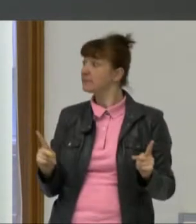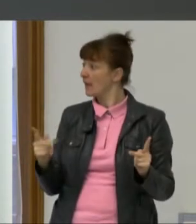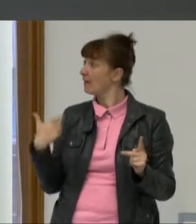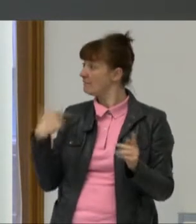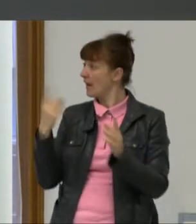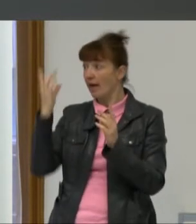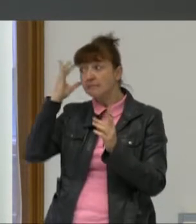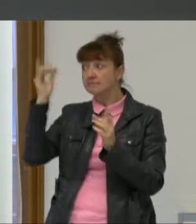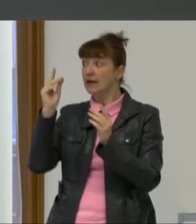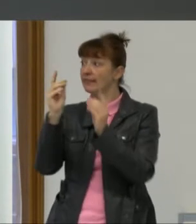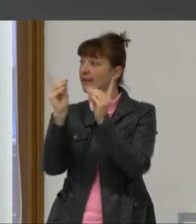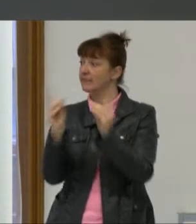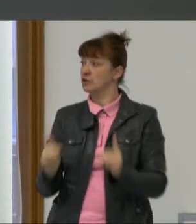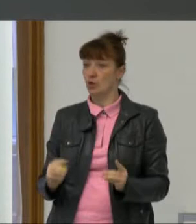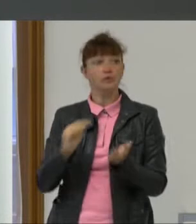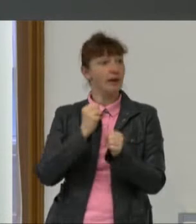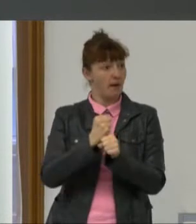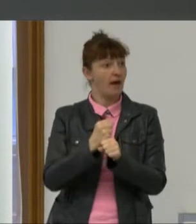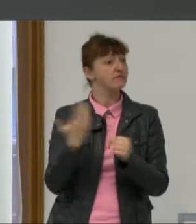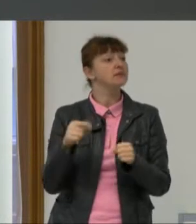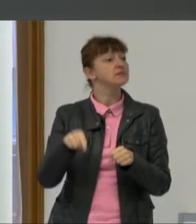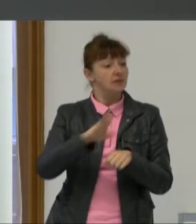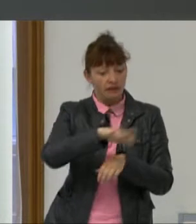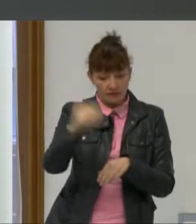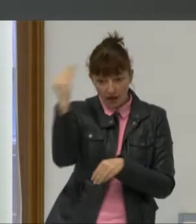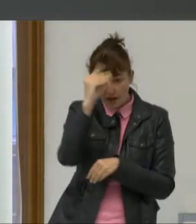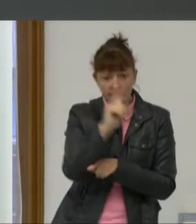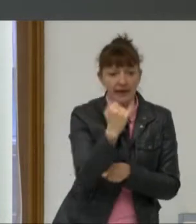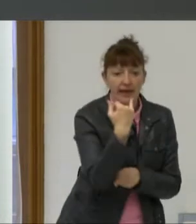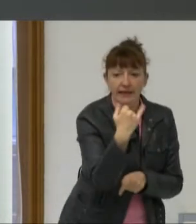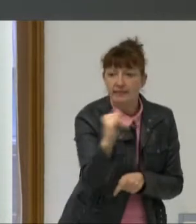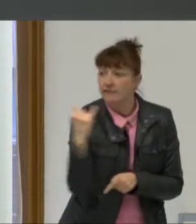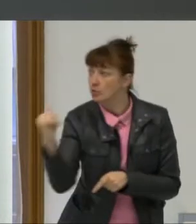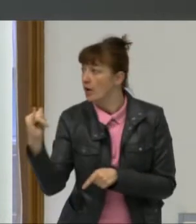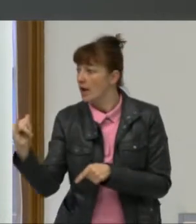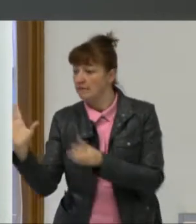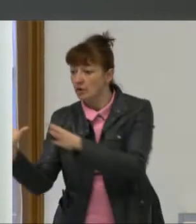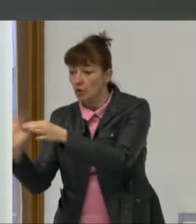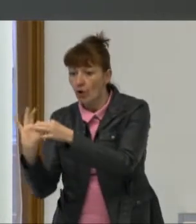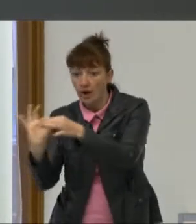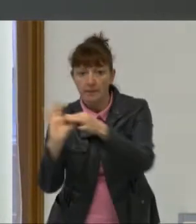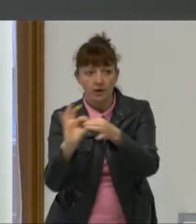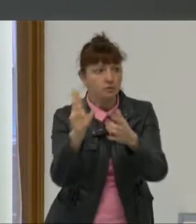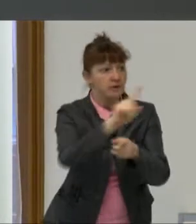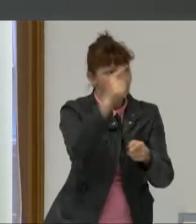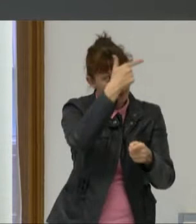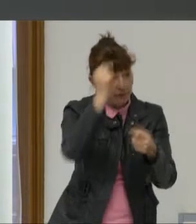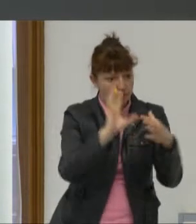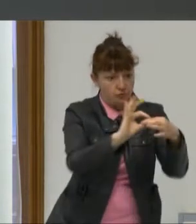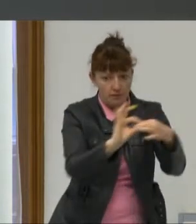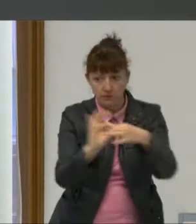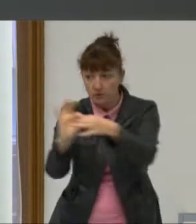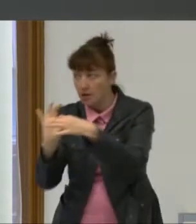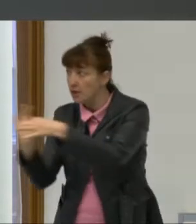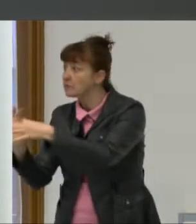definiert, die das Lernen des Kindes als individuellen Prozess in Kooperation mit anderen Menschen verstehen und